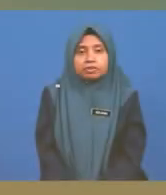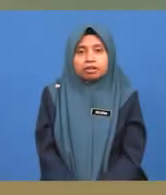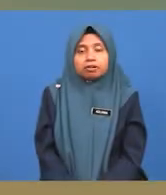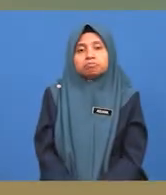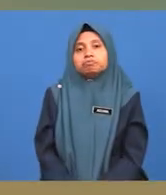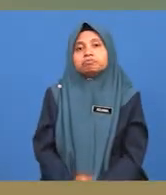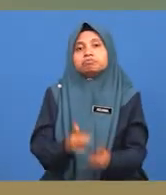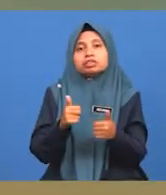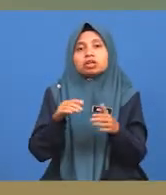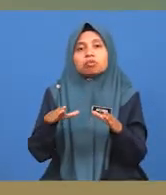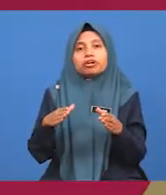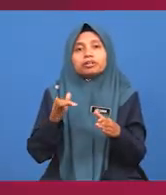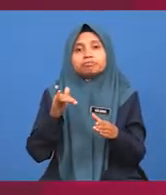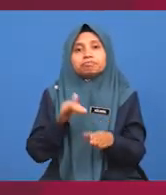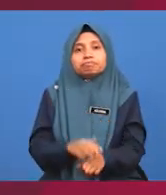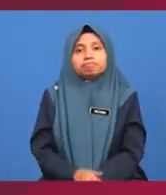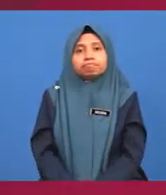Buat ya murid-murid.